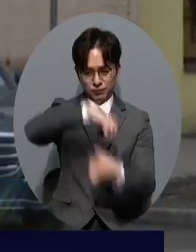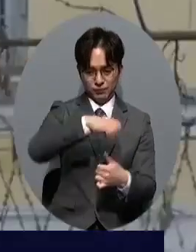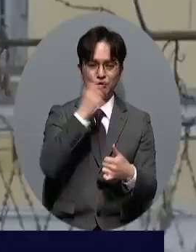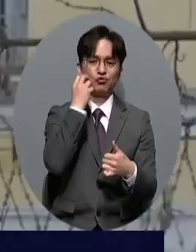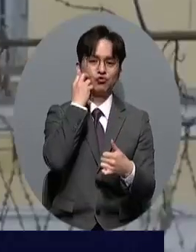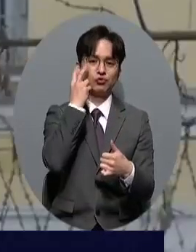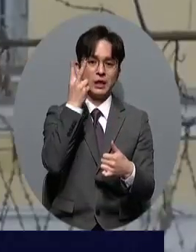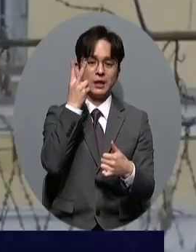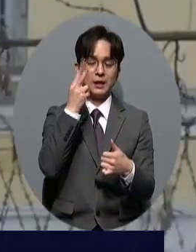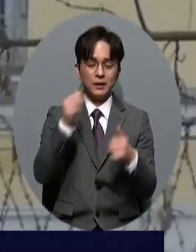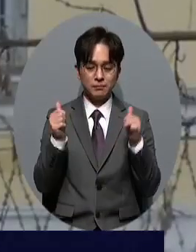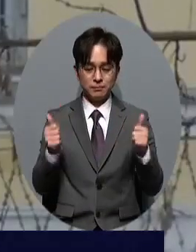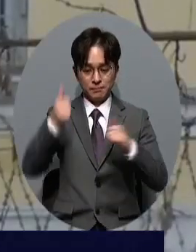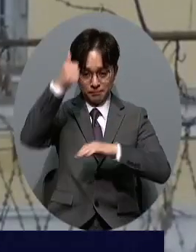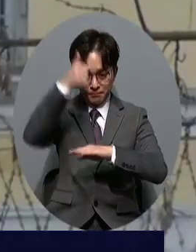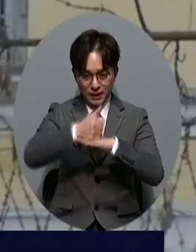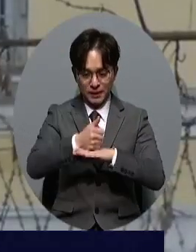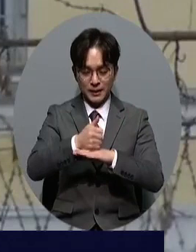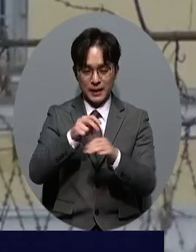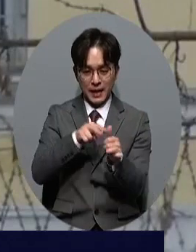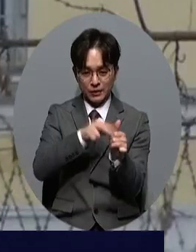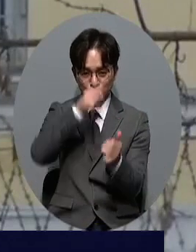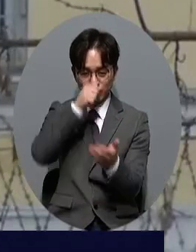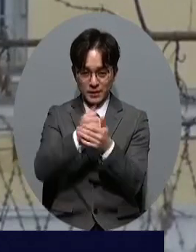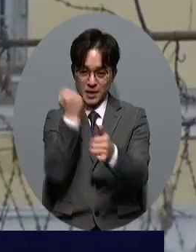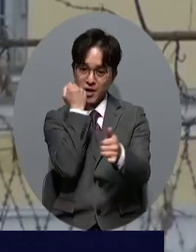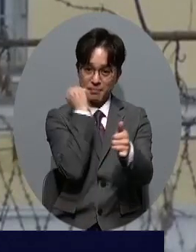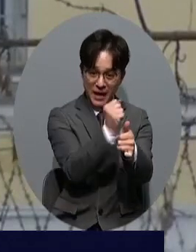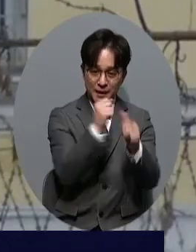받았는데 간첩 혐의가 유죄로 확정되면